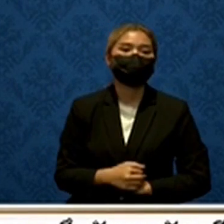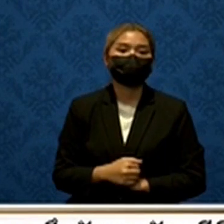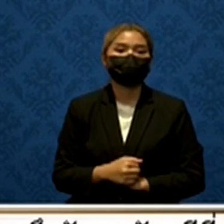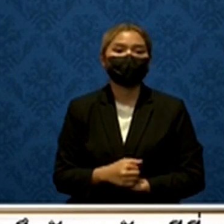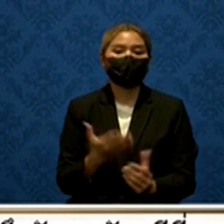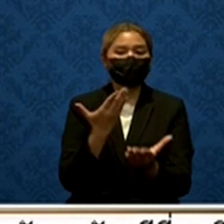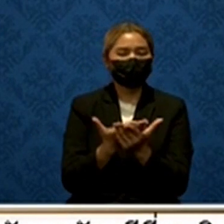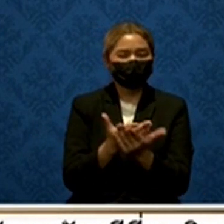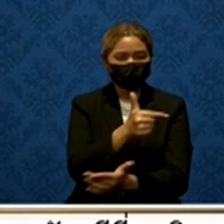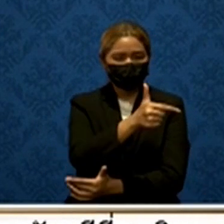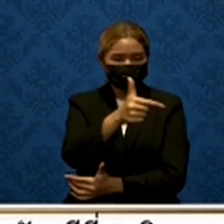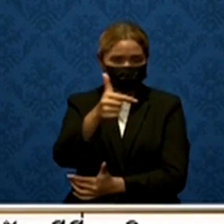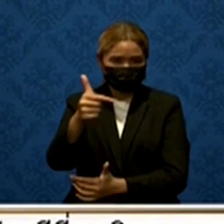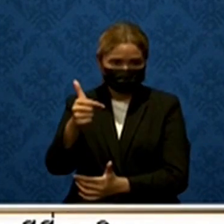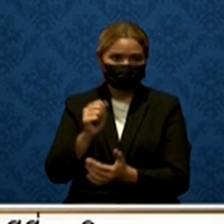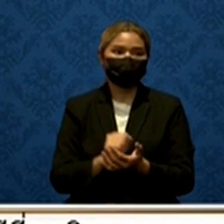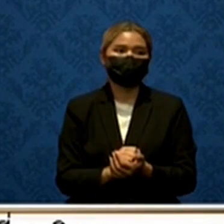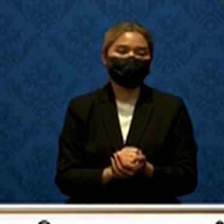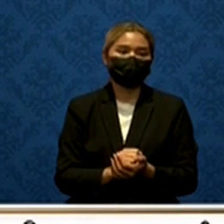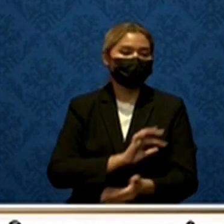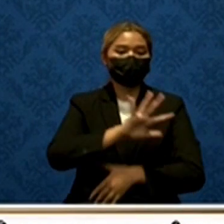ราคาดีเกอบจะเรีกวาทุตัว